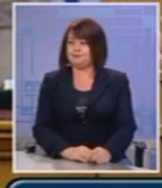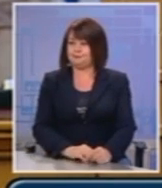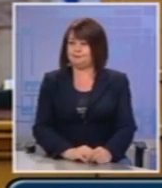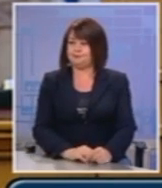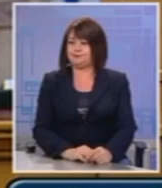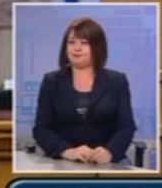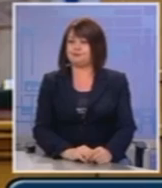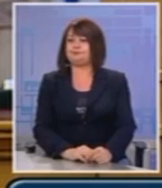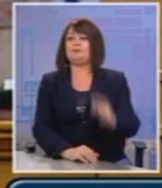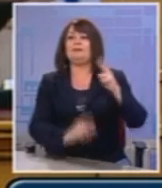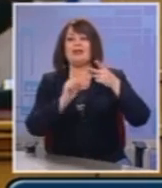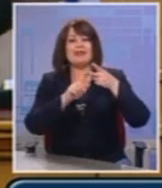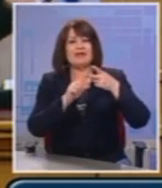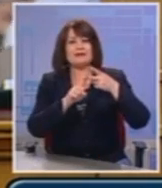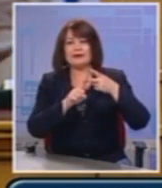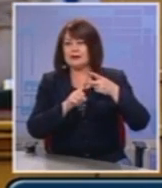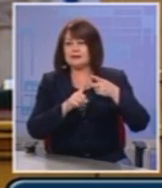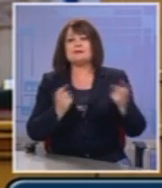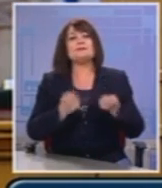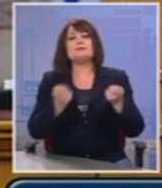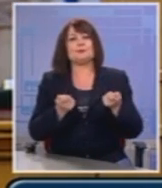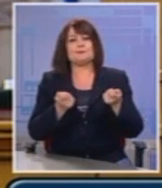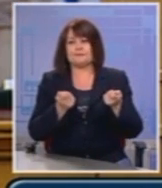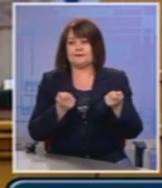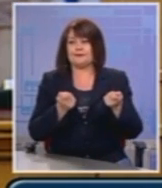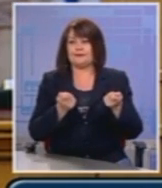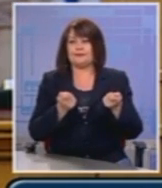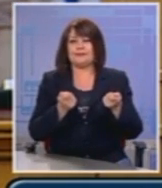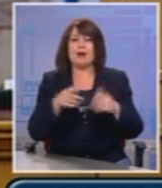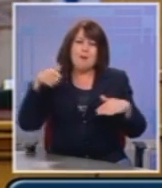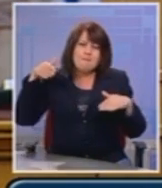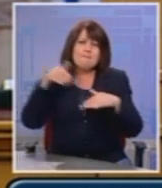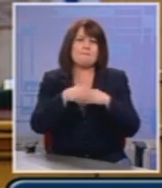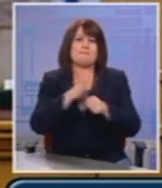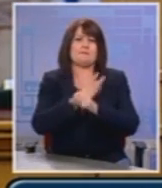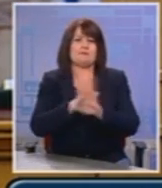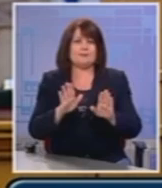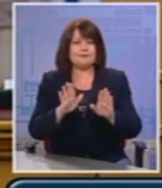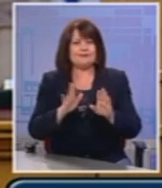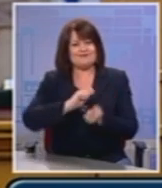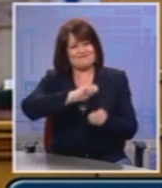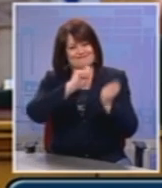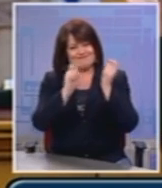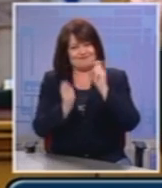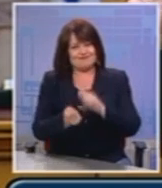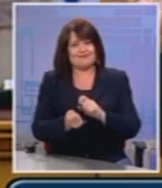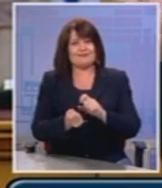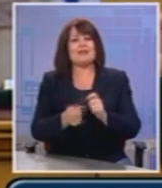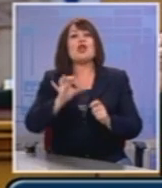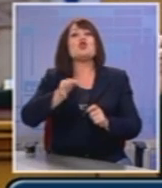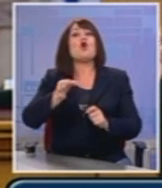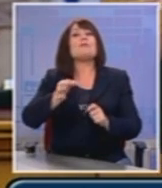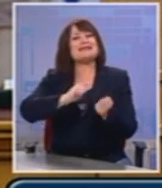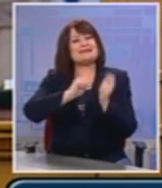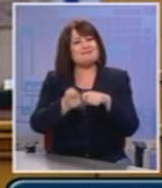γε στα πλαίσια της κατάρρευσης της μετατρεψιμότητας του νομίσματός